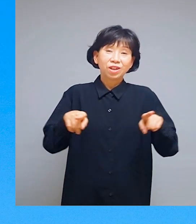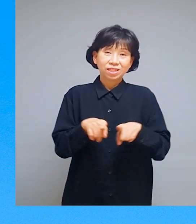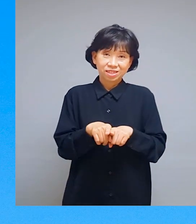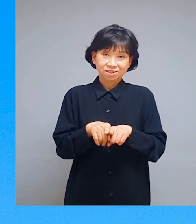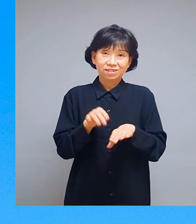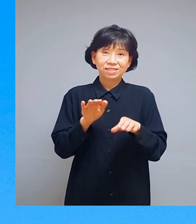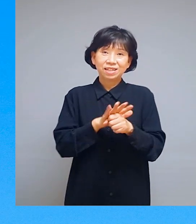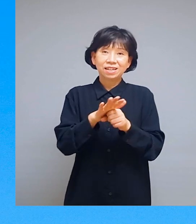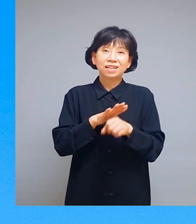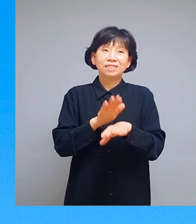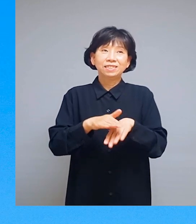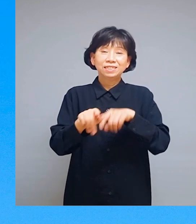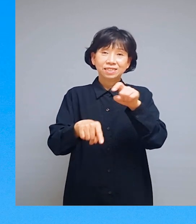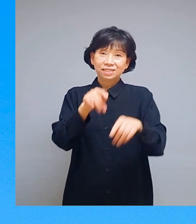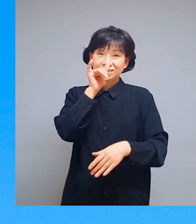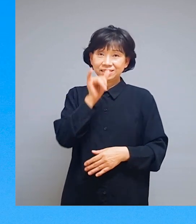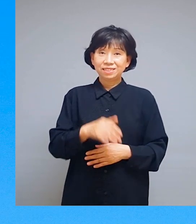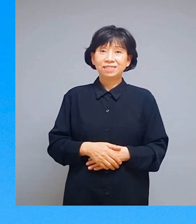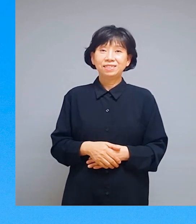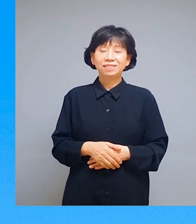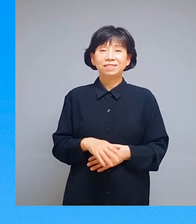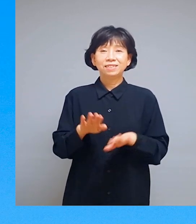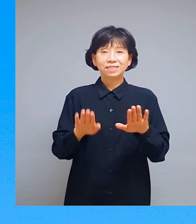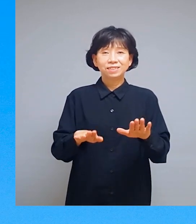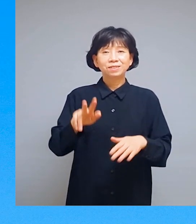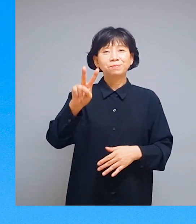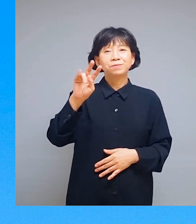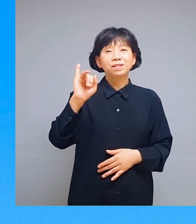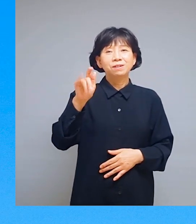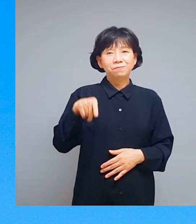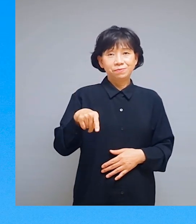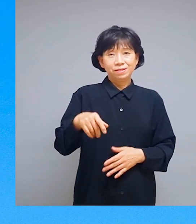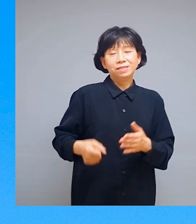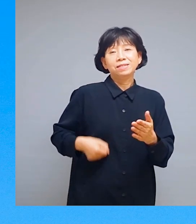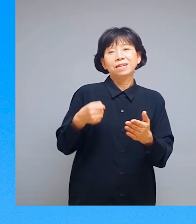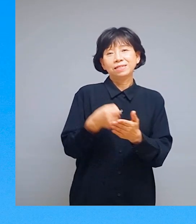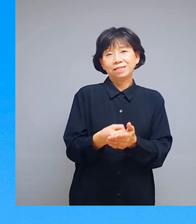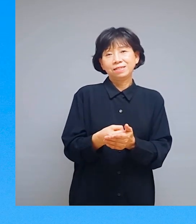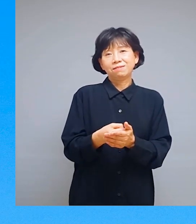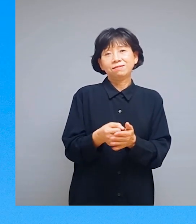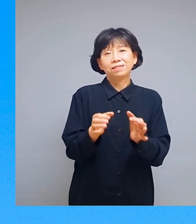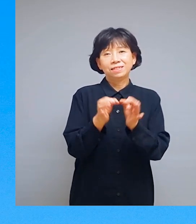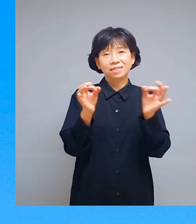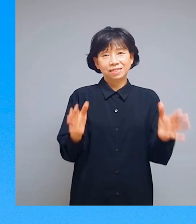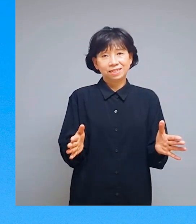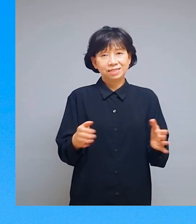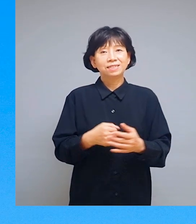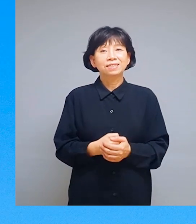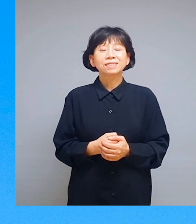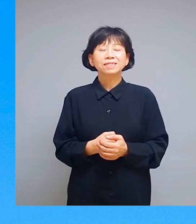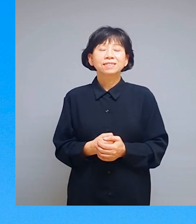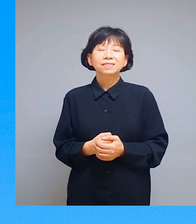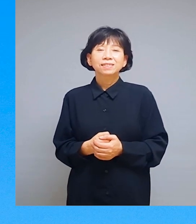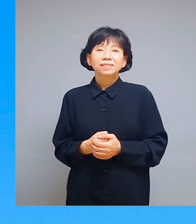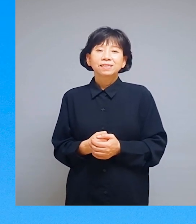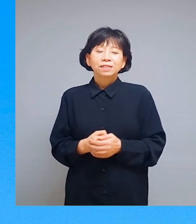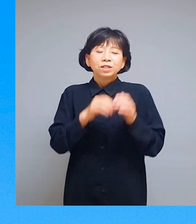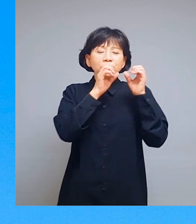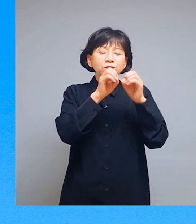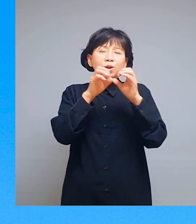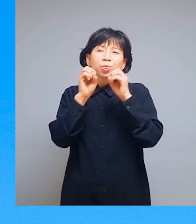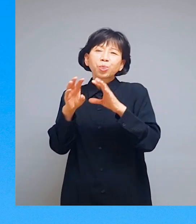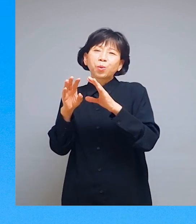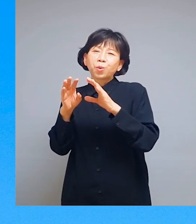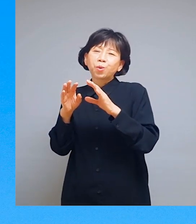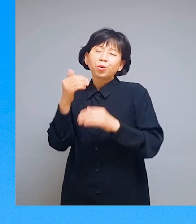사랑을 실천하고 있어요. 지금 VIP 작정 기간입니다. 어떠십니까? 여러분도 전도할 영혼을